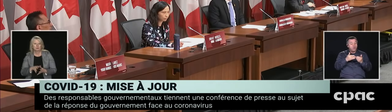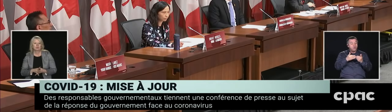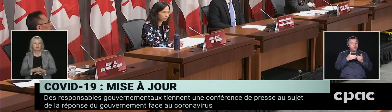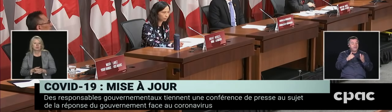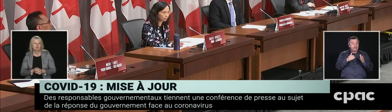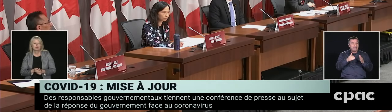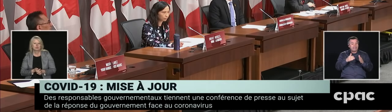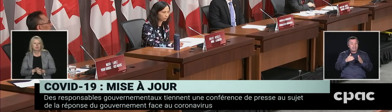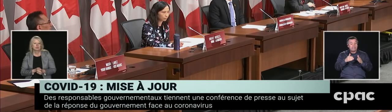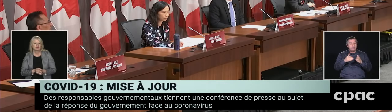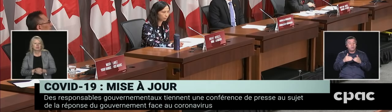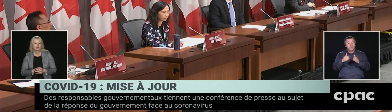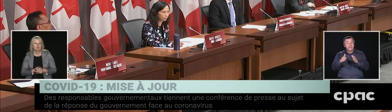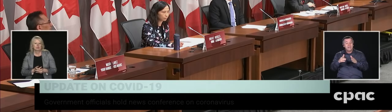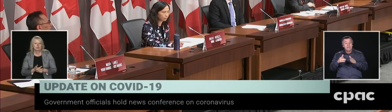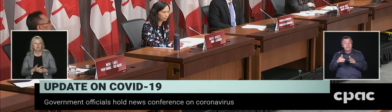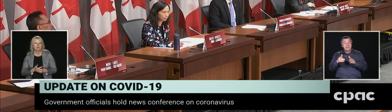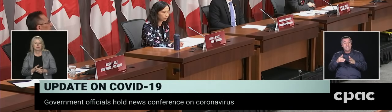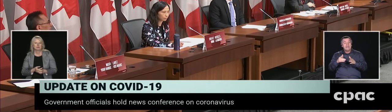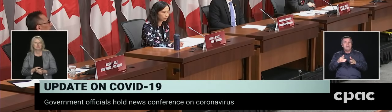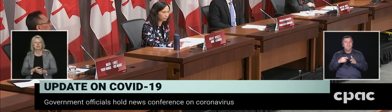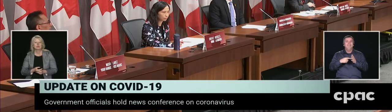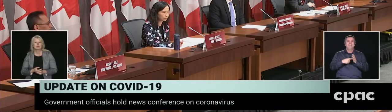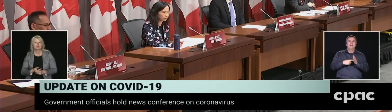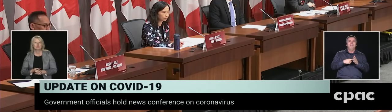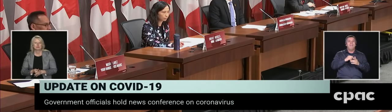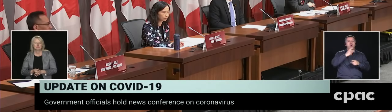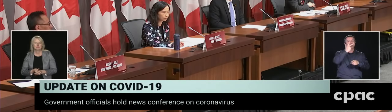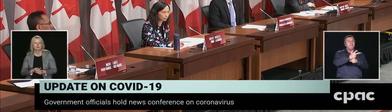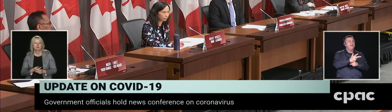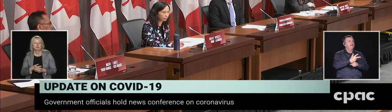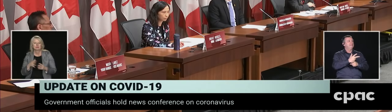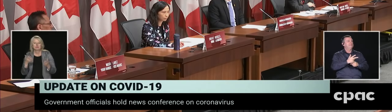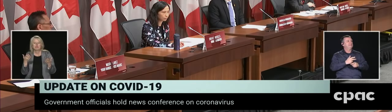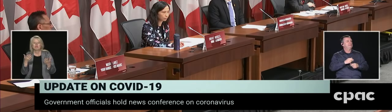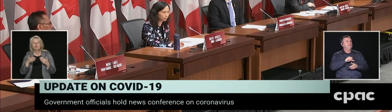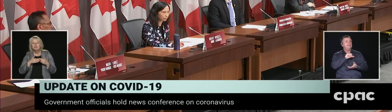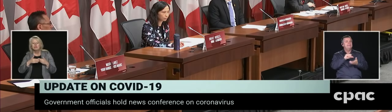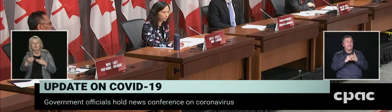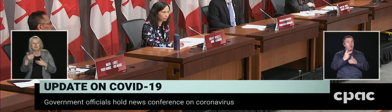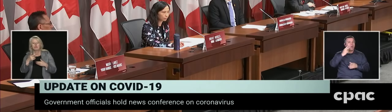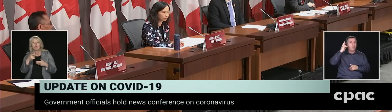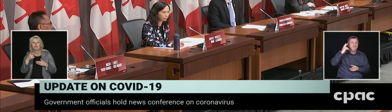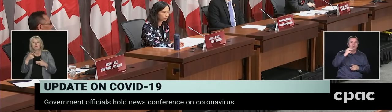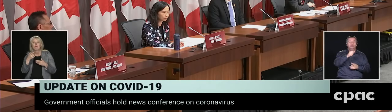les commerces, dans les salons de coiffure, par exemple, et autres, en termes